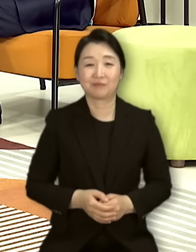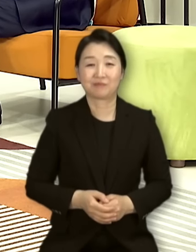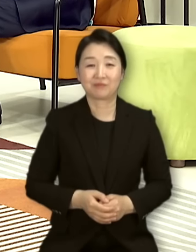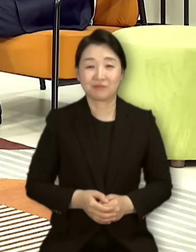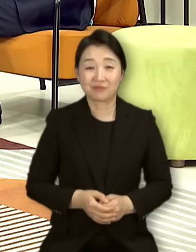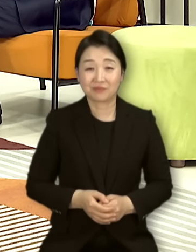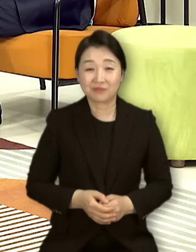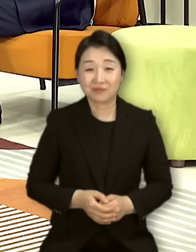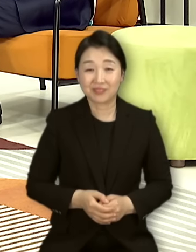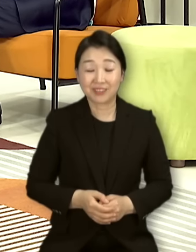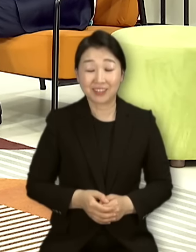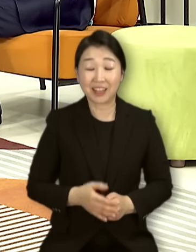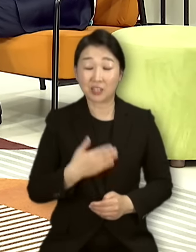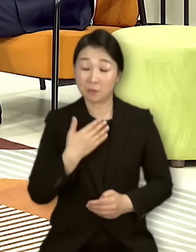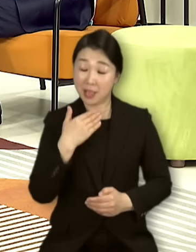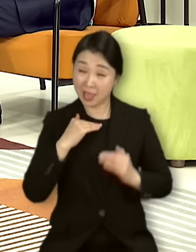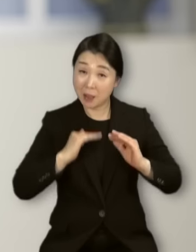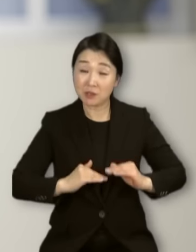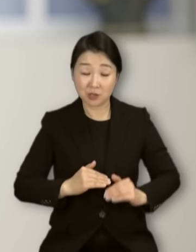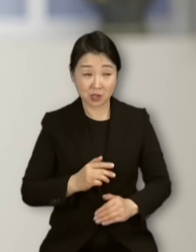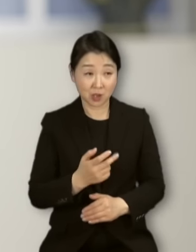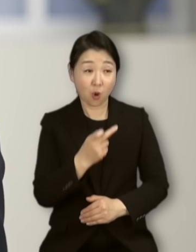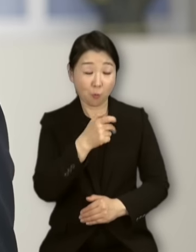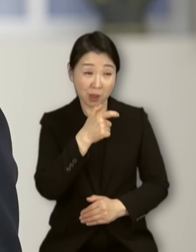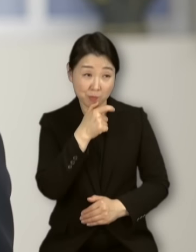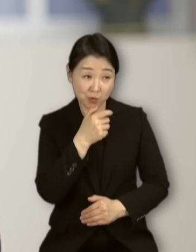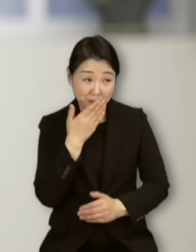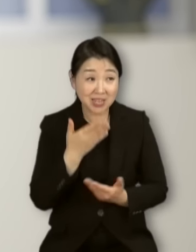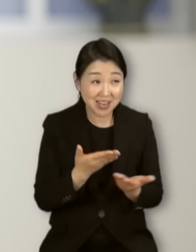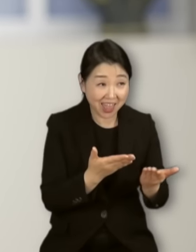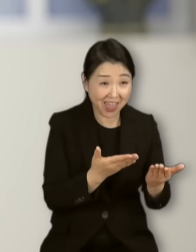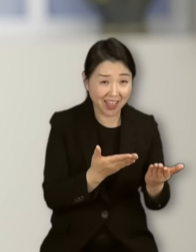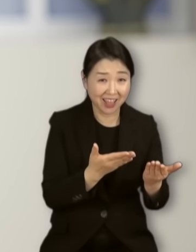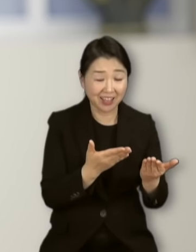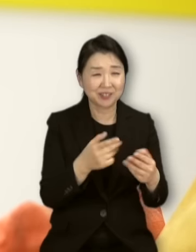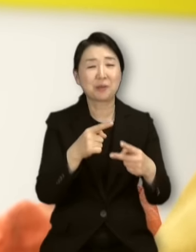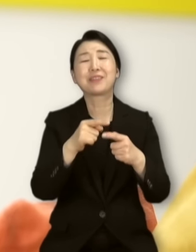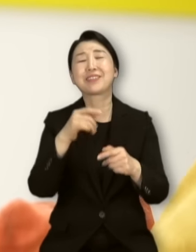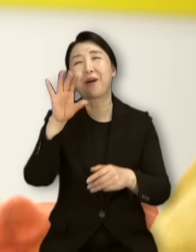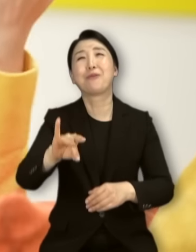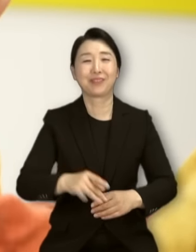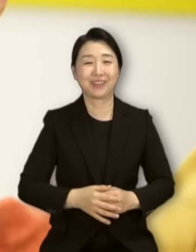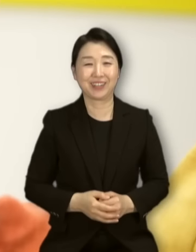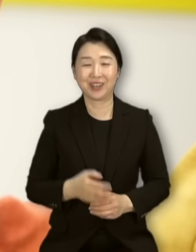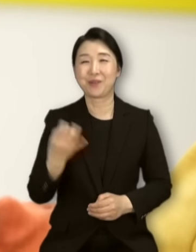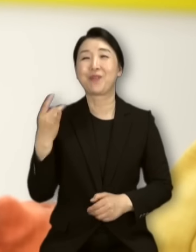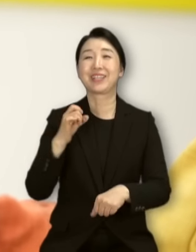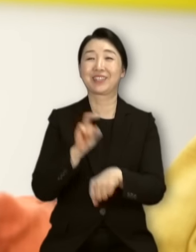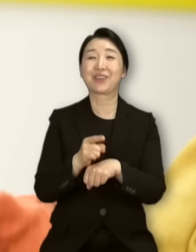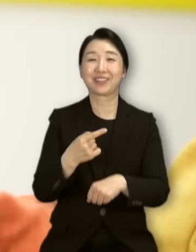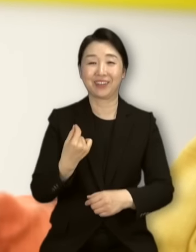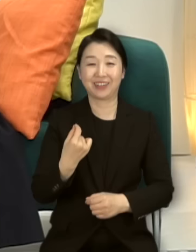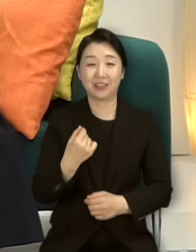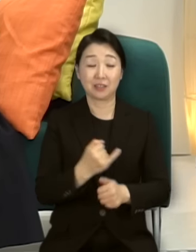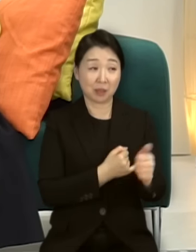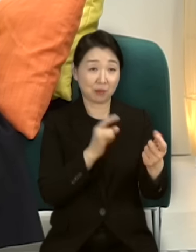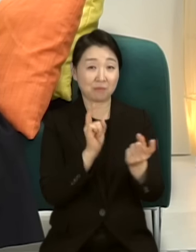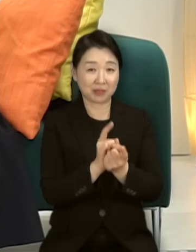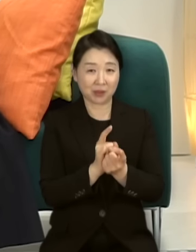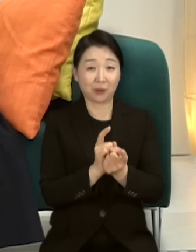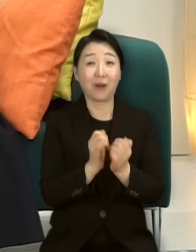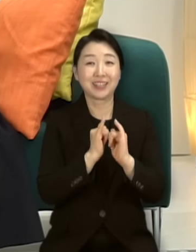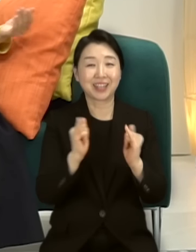그래 오빠 물 마실래 어 근데 이거보다 아깝게 훨씬 더 어울리시는 거 같아 그죠 원래 그게 제 성격이였는데 저희 남편